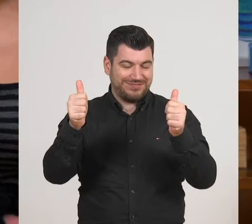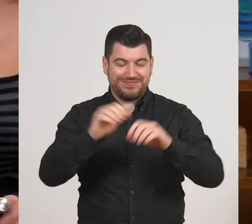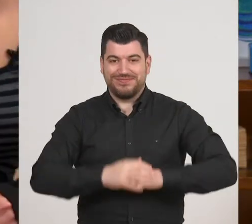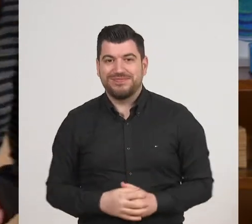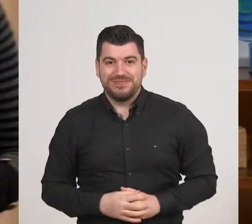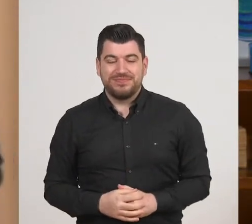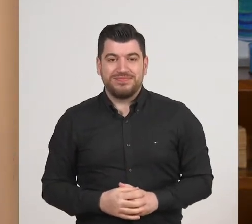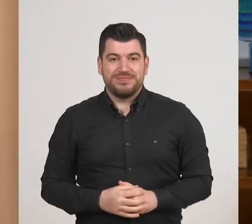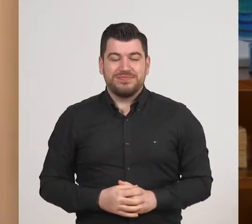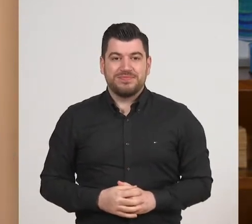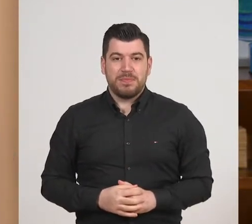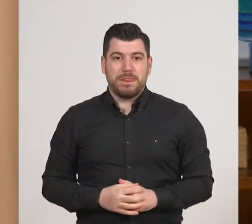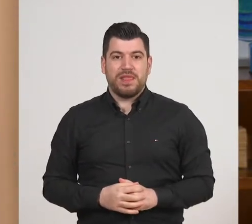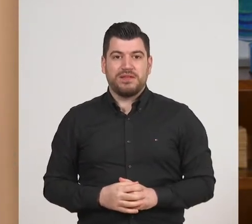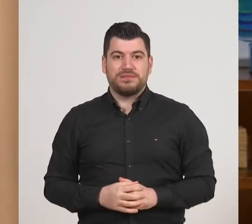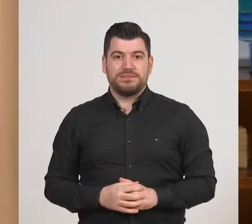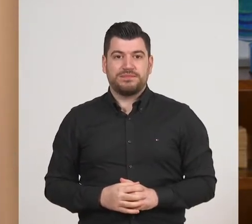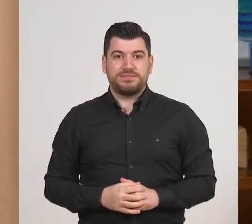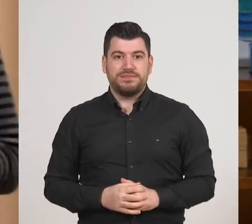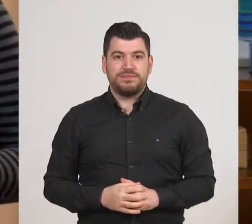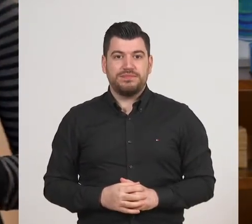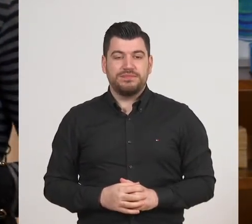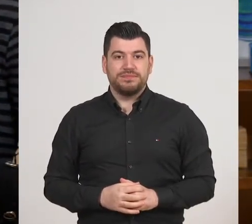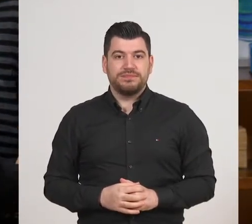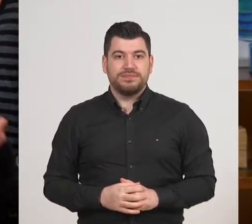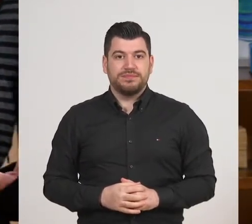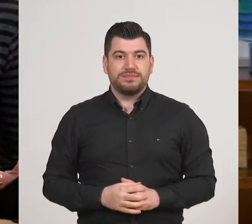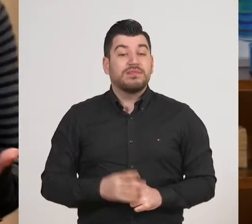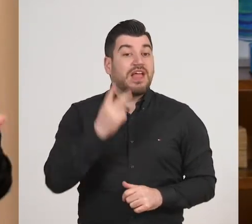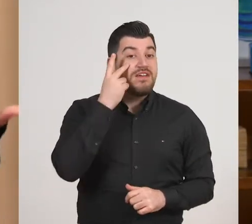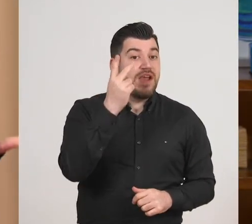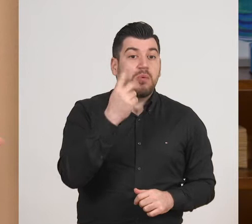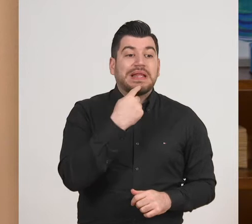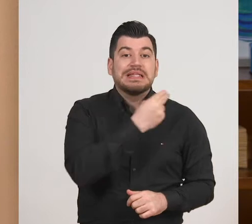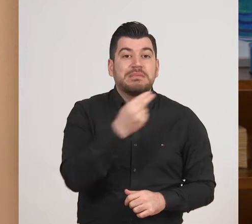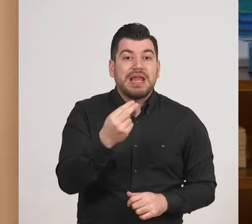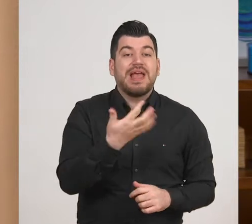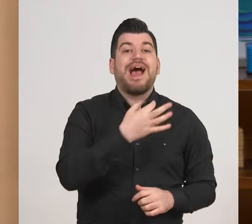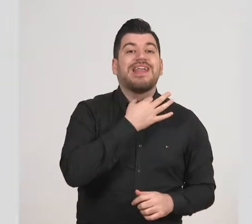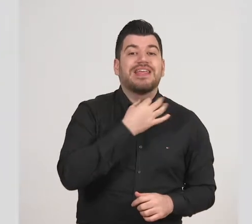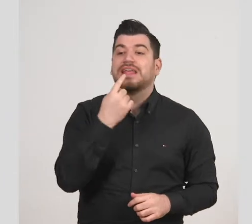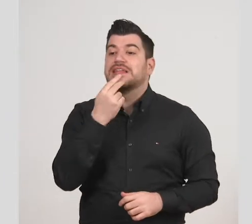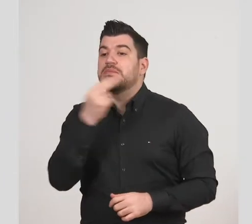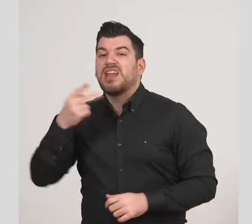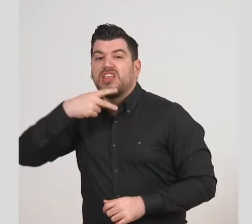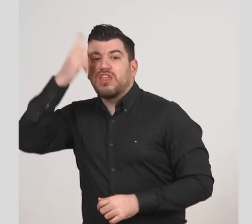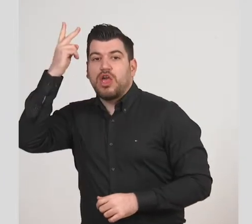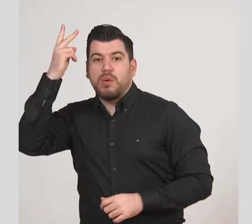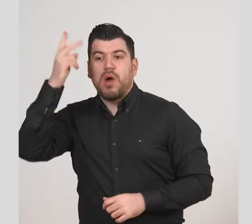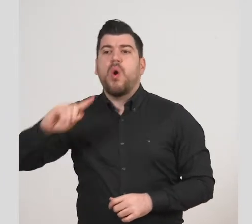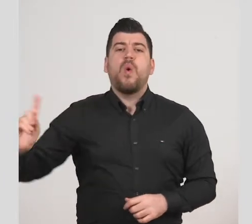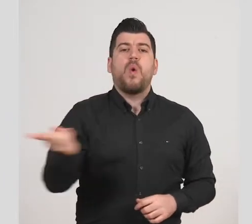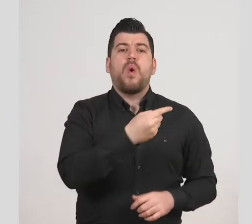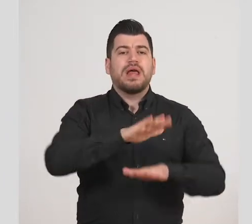συνεχίζουμε και βλέπουμε τι είναι οι ανάγκες και τι είναι τα δικαιώματα. Κάθε παιδί